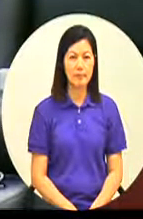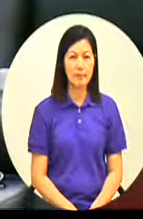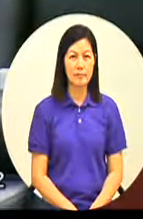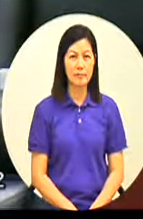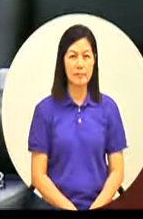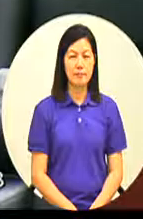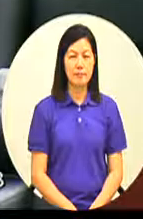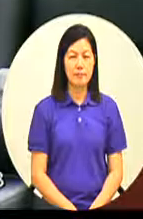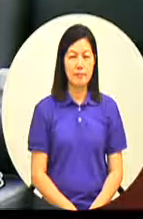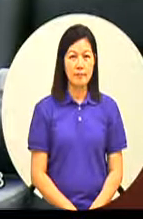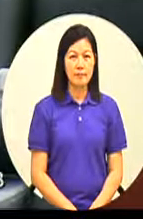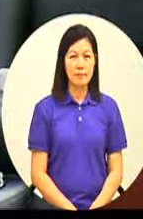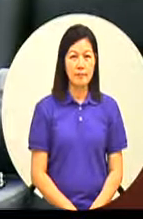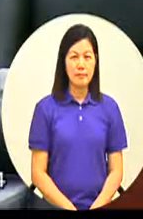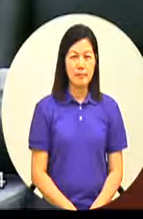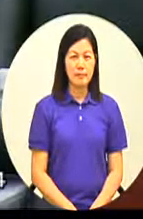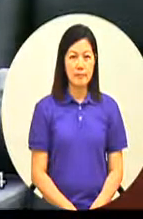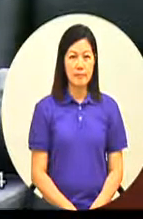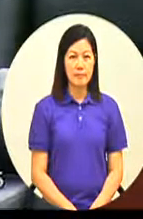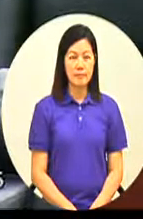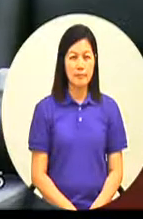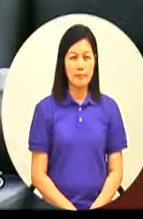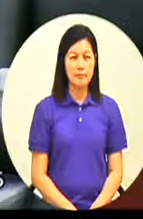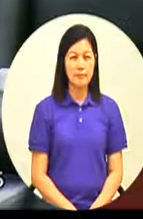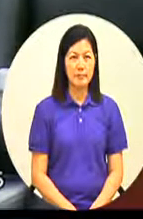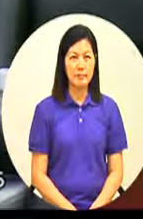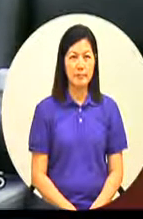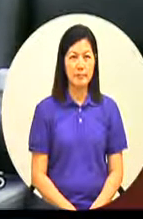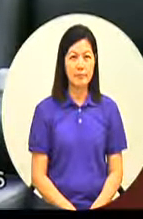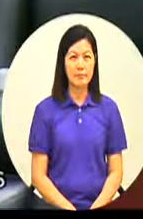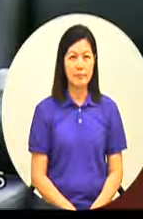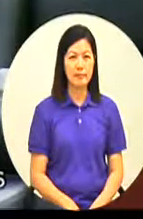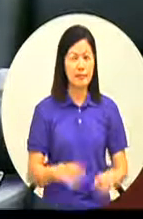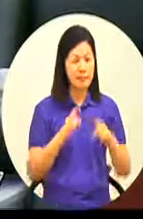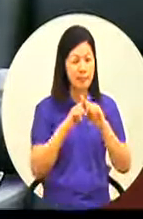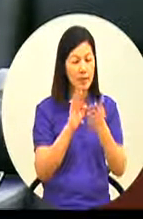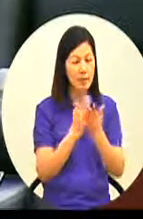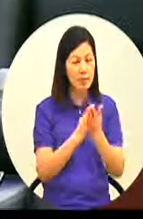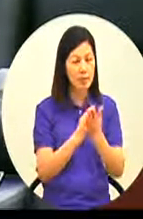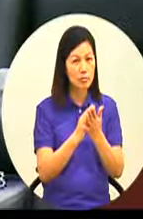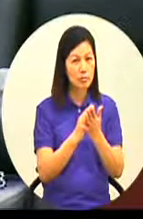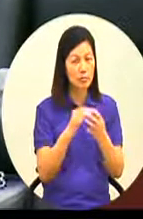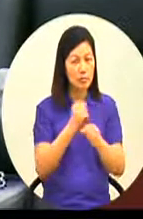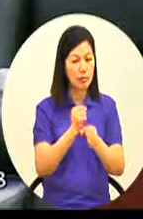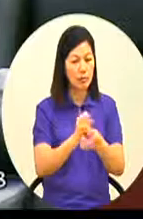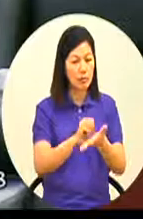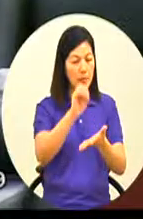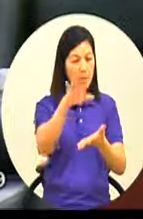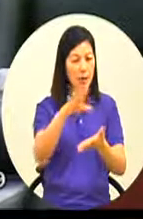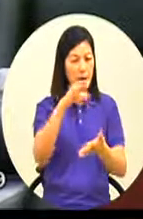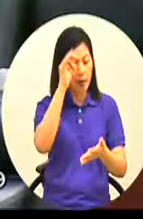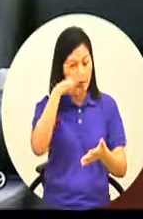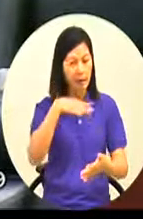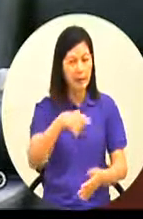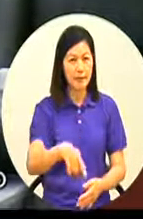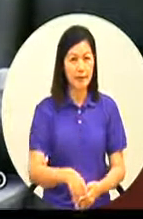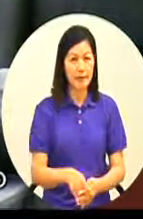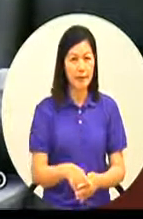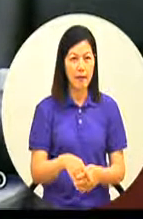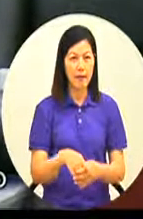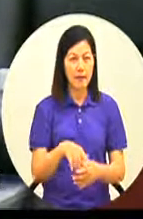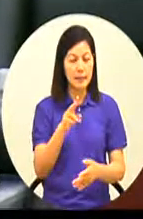有，所以第一次。 那从我们的秘书处这里的业务报告哈，可以看出哦，几乎好像都是